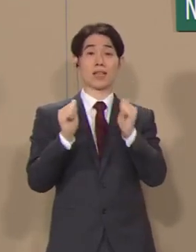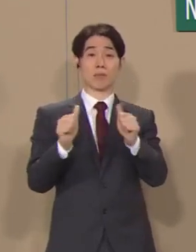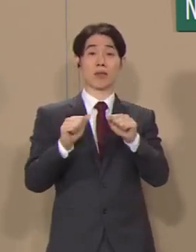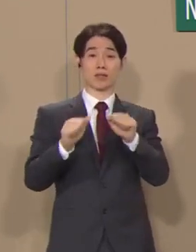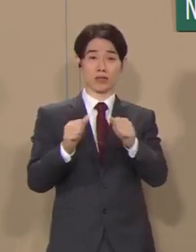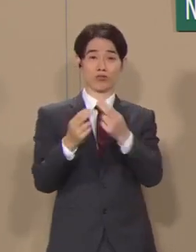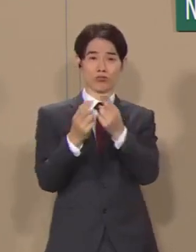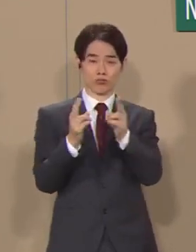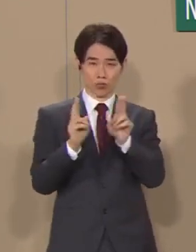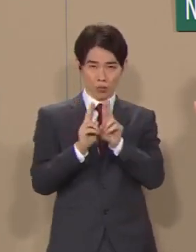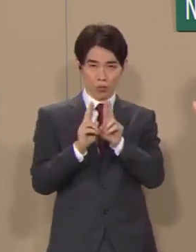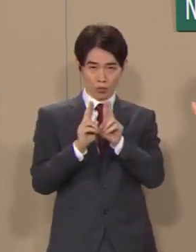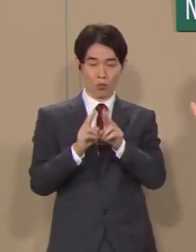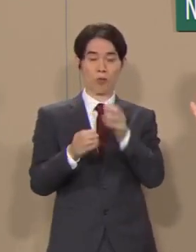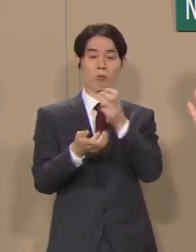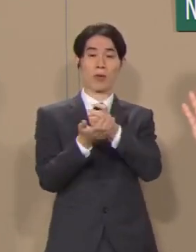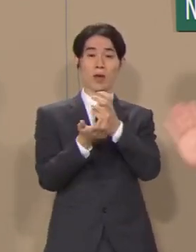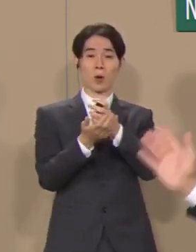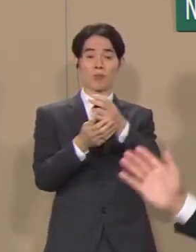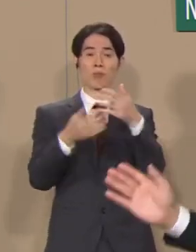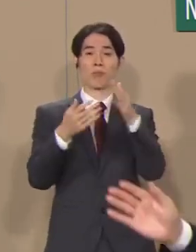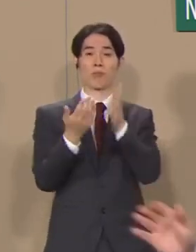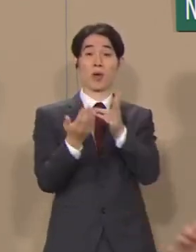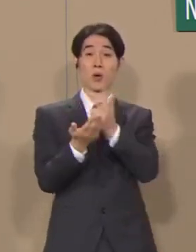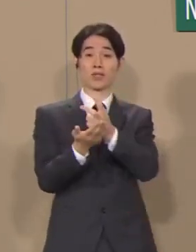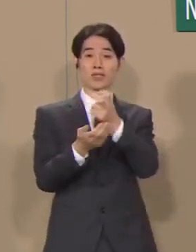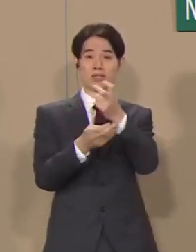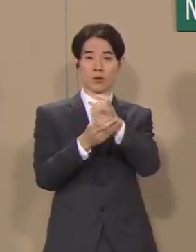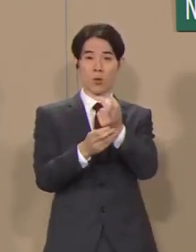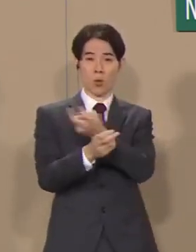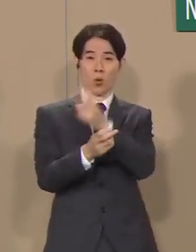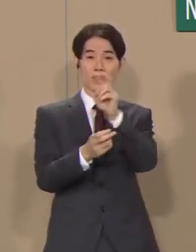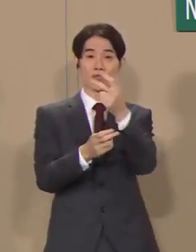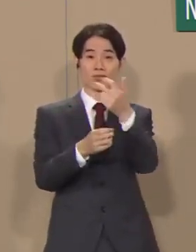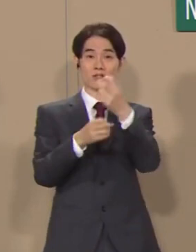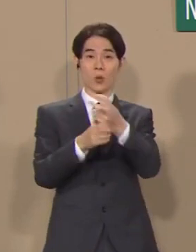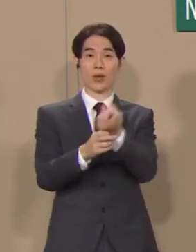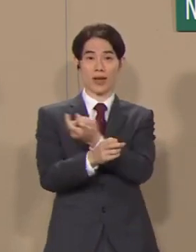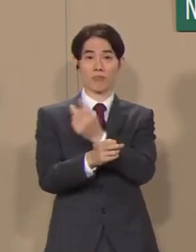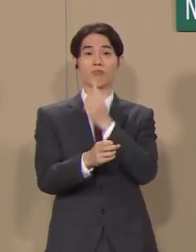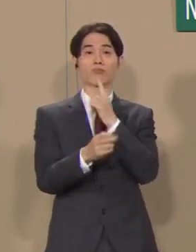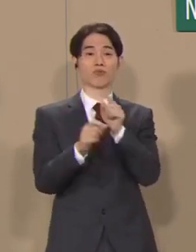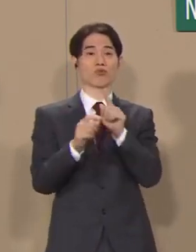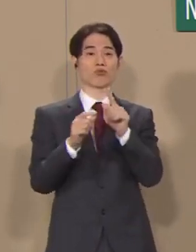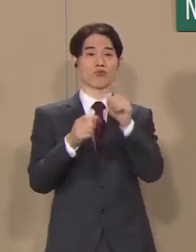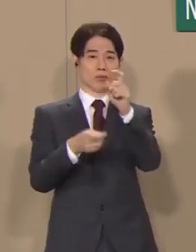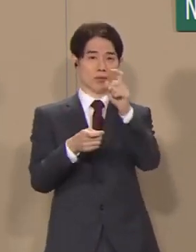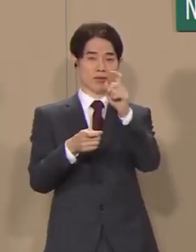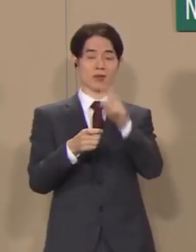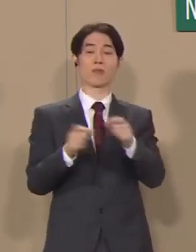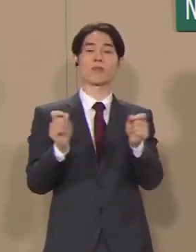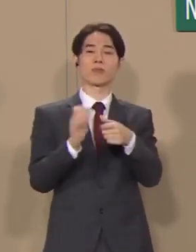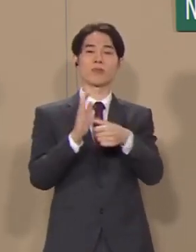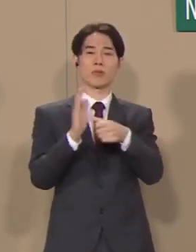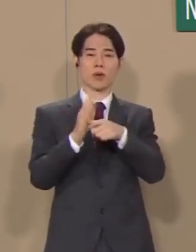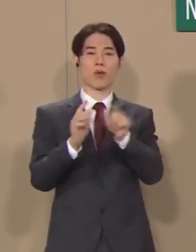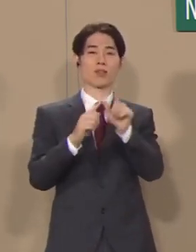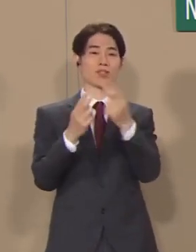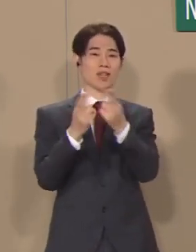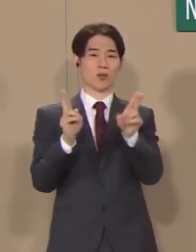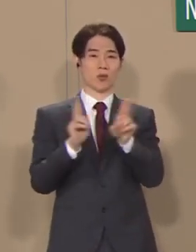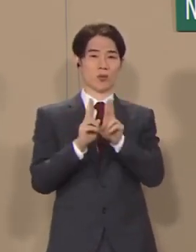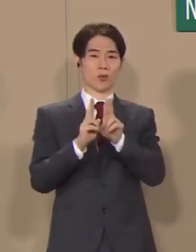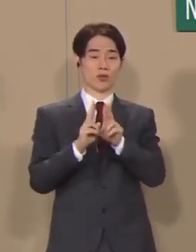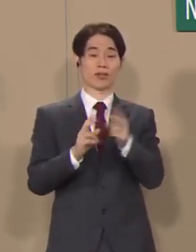と弁護勝72条違反でとても長いのですが略称は nhk等です二枚目の投票しに